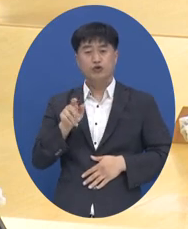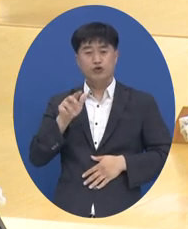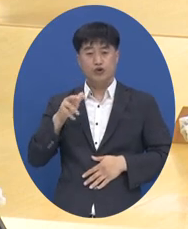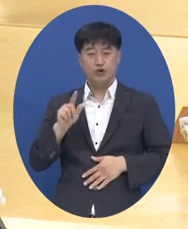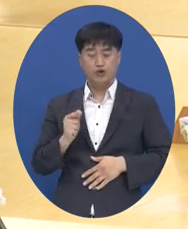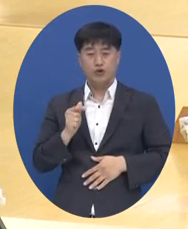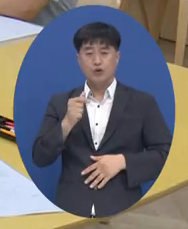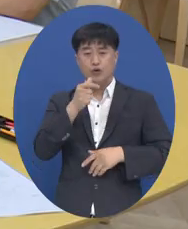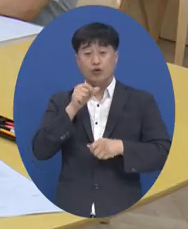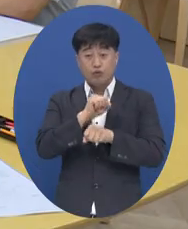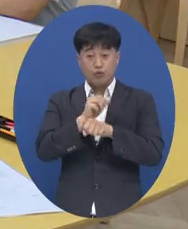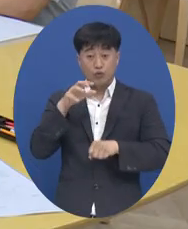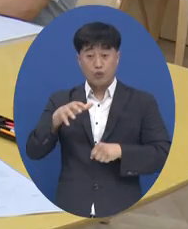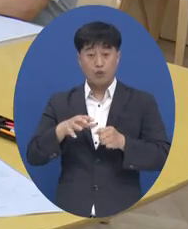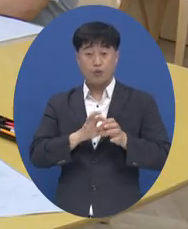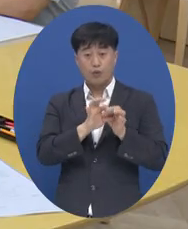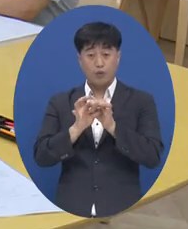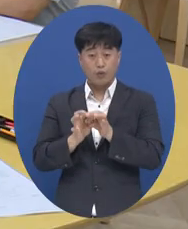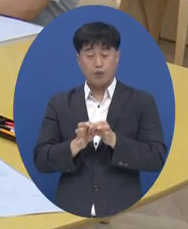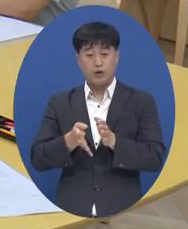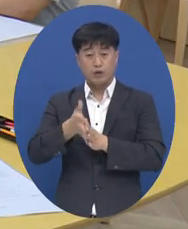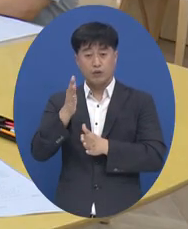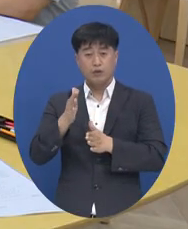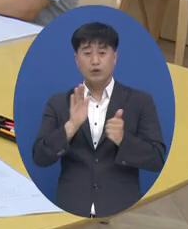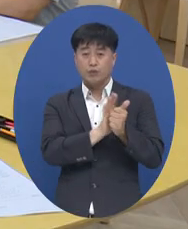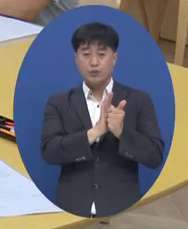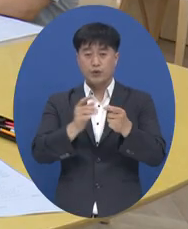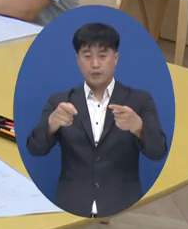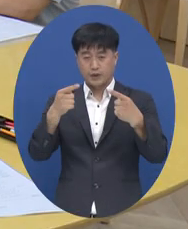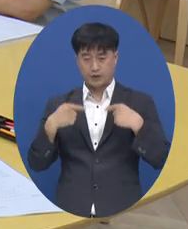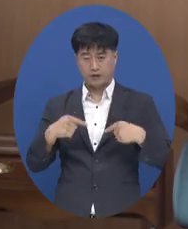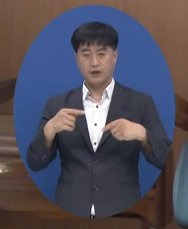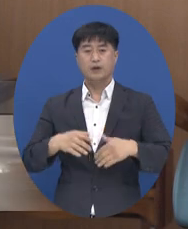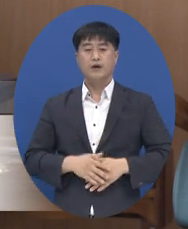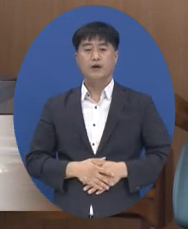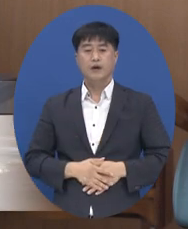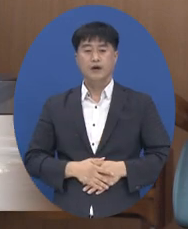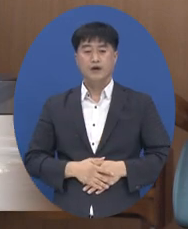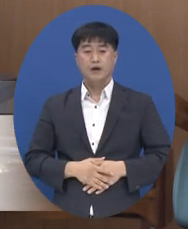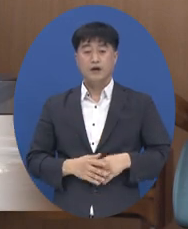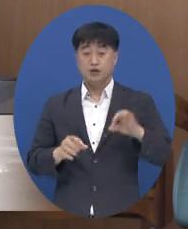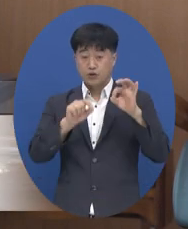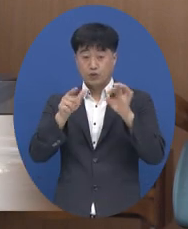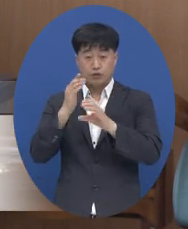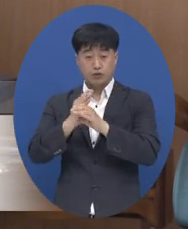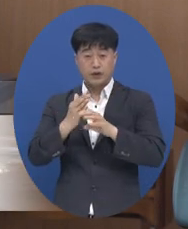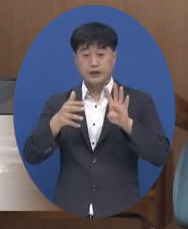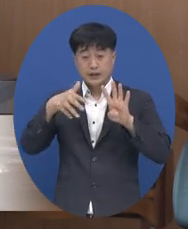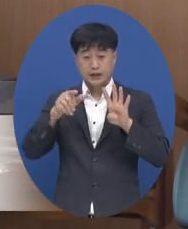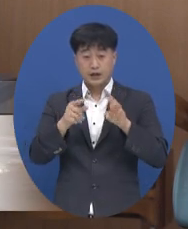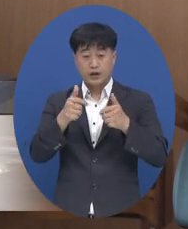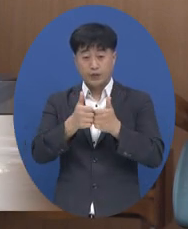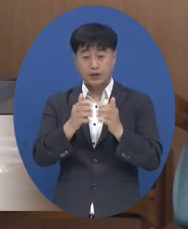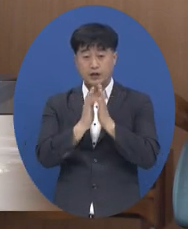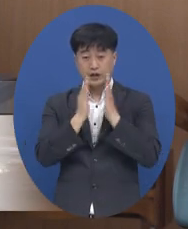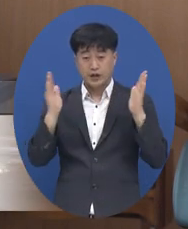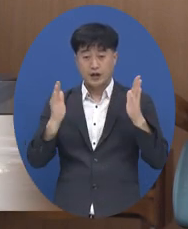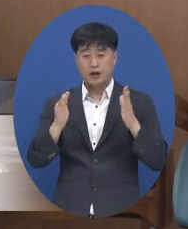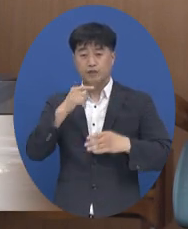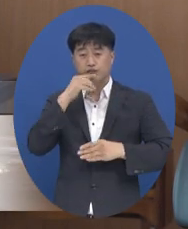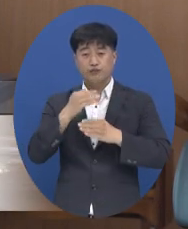경기 연구원 등 관련 기관들은 지원 반으로 참여합니다 줄 숨 4 사회 를 실시한 후